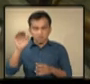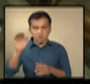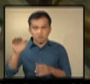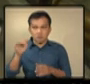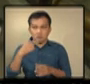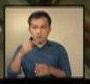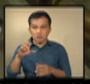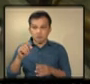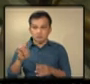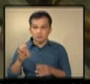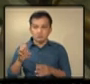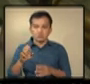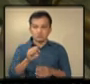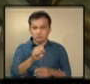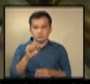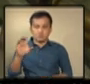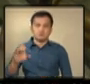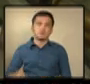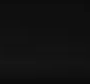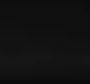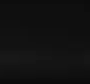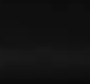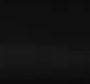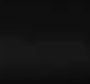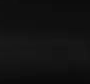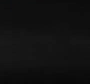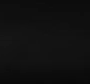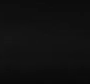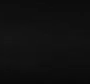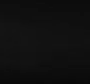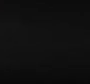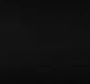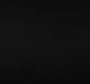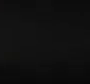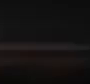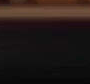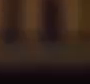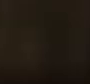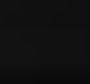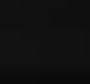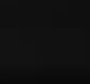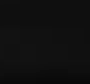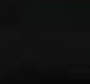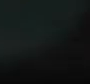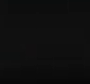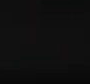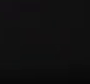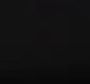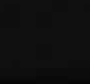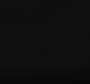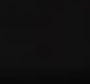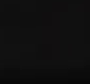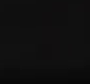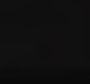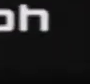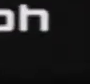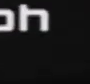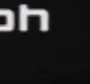ang kaso sa Korte Suprema. Be sure to come back. Use 5 everywhere. Copyright 2016.